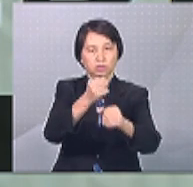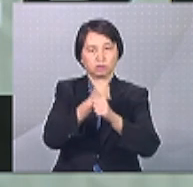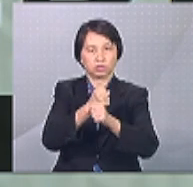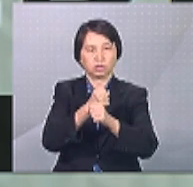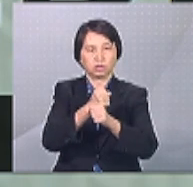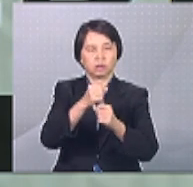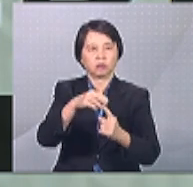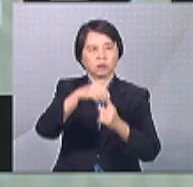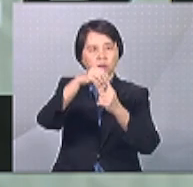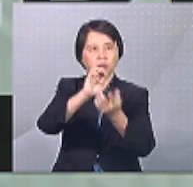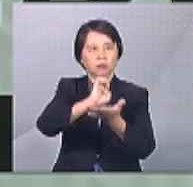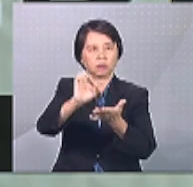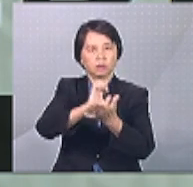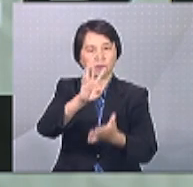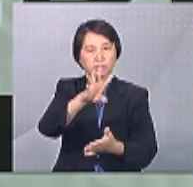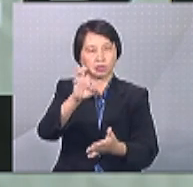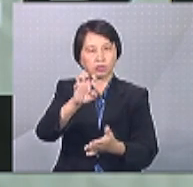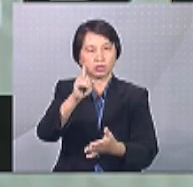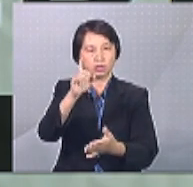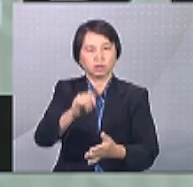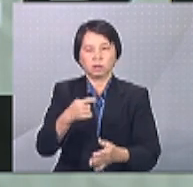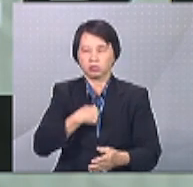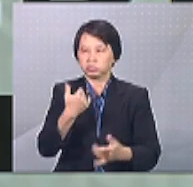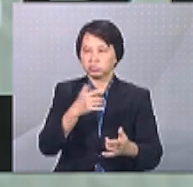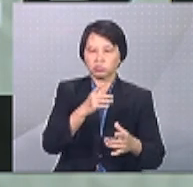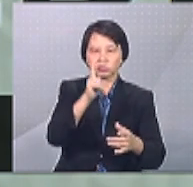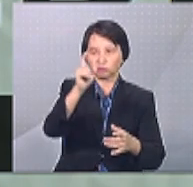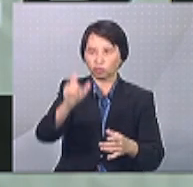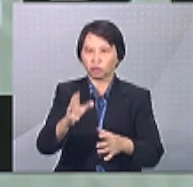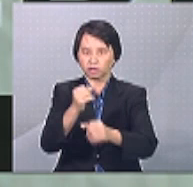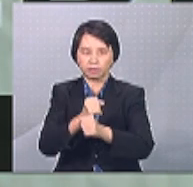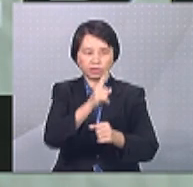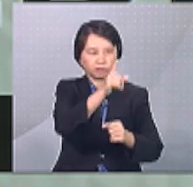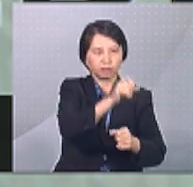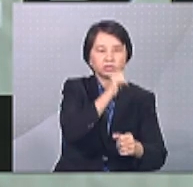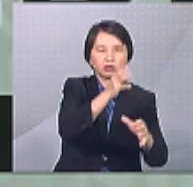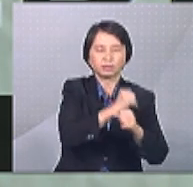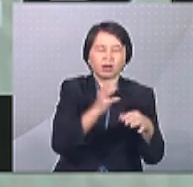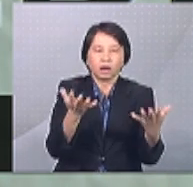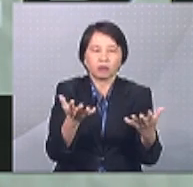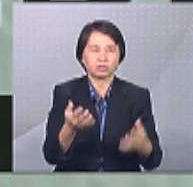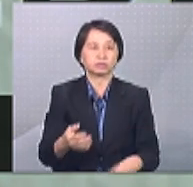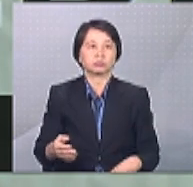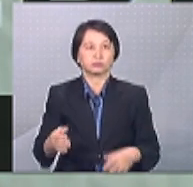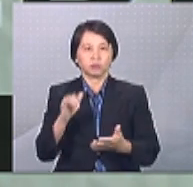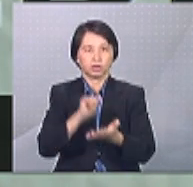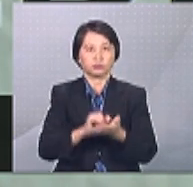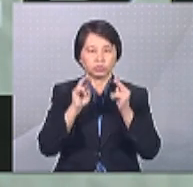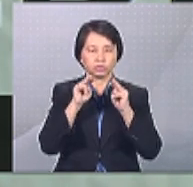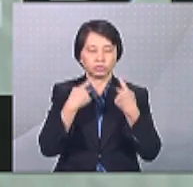special allowance RM400, setengah orang dapat, setengah orang tak dapat. Dia kata penjelasan, clarification on this. Perkara ini sedang